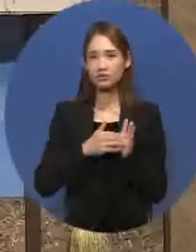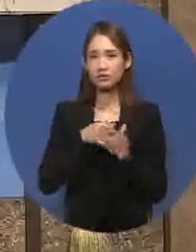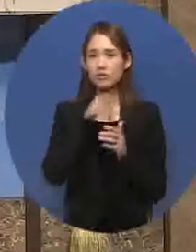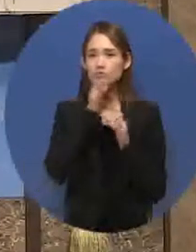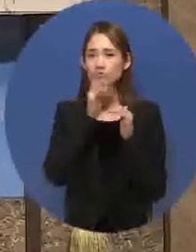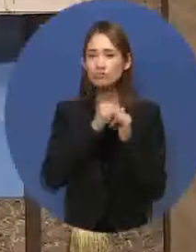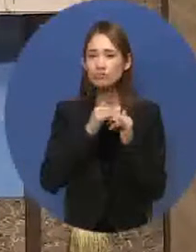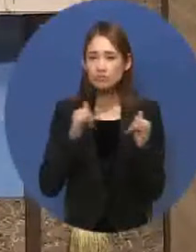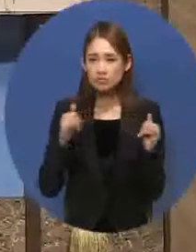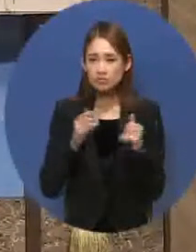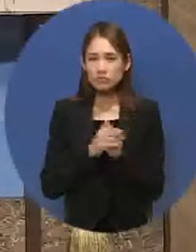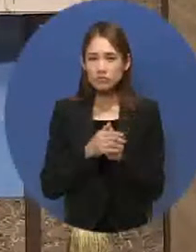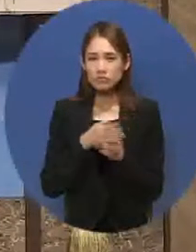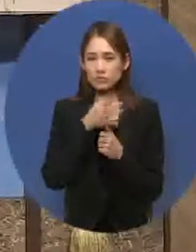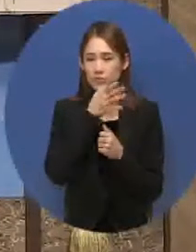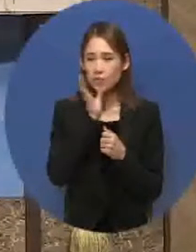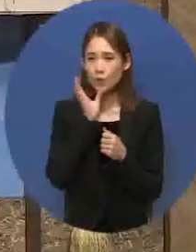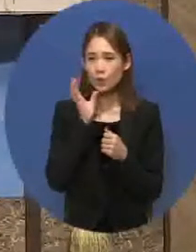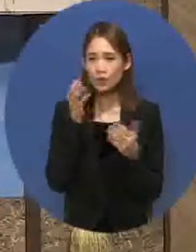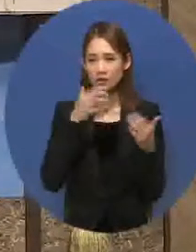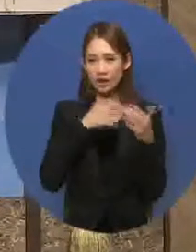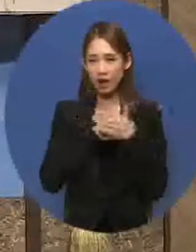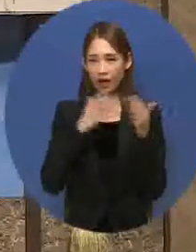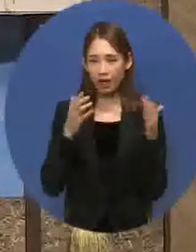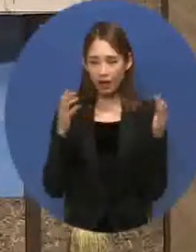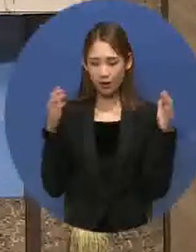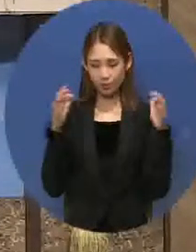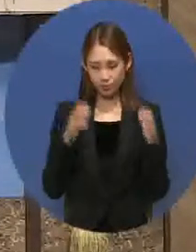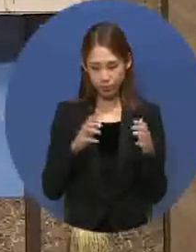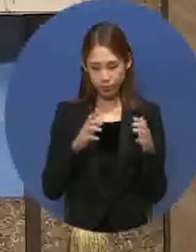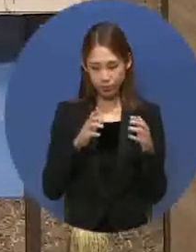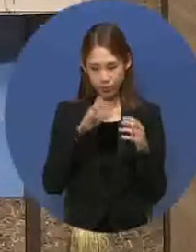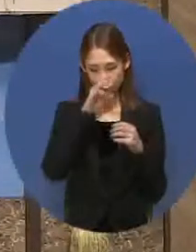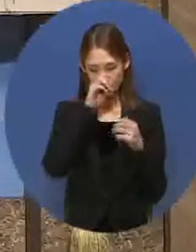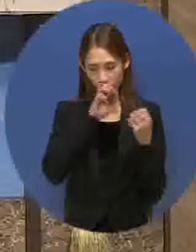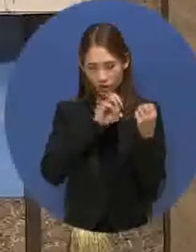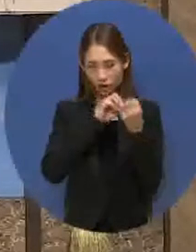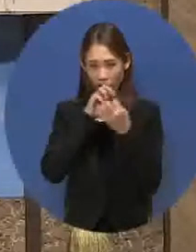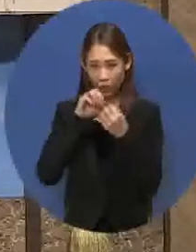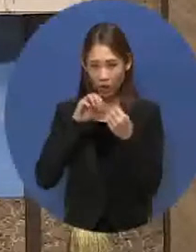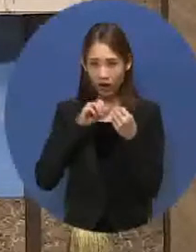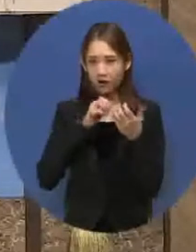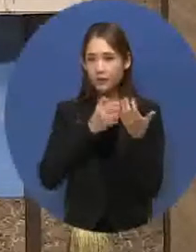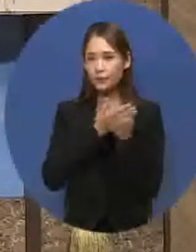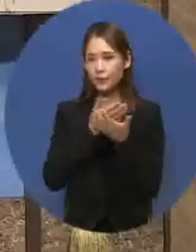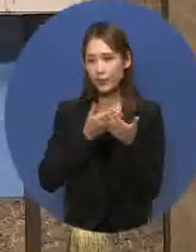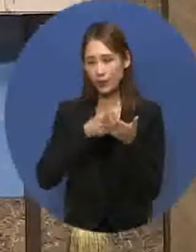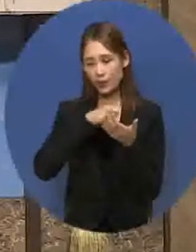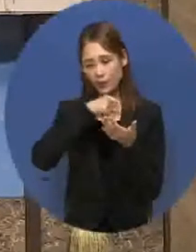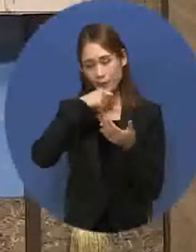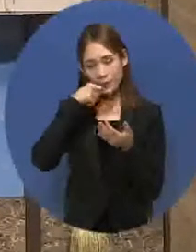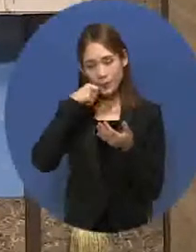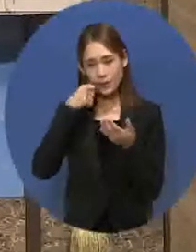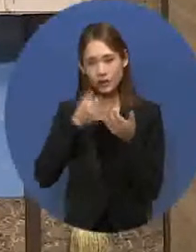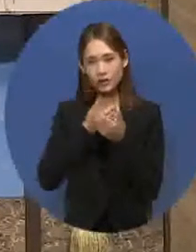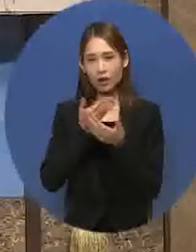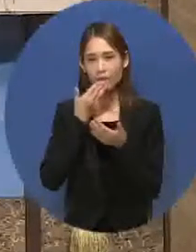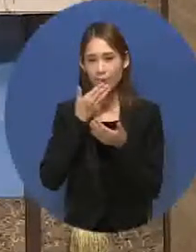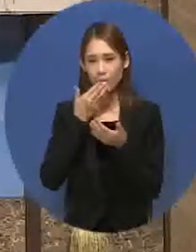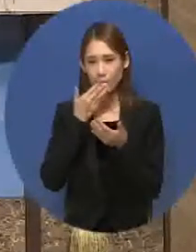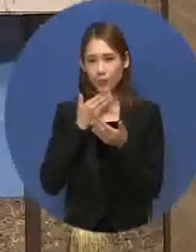노인들이 모여서 좋은 대화도 나누고 또 맛있는 음식도 같이 해서 나누고